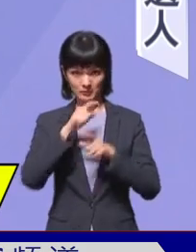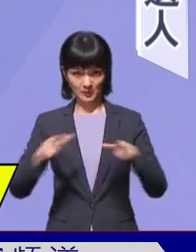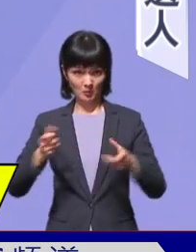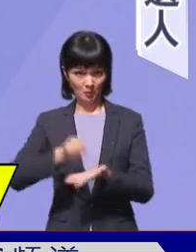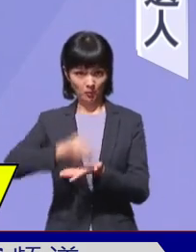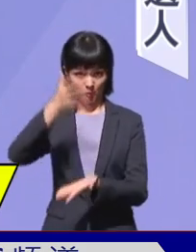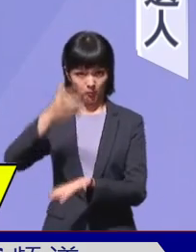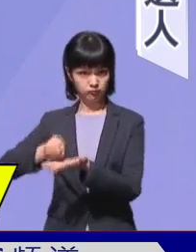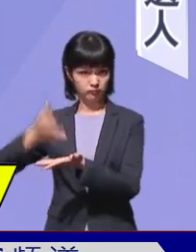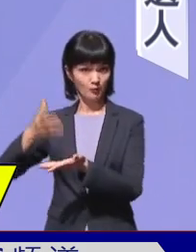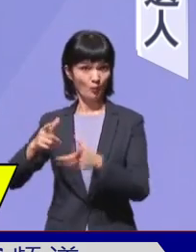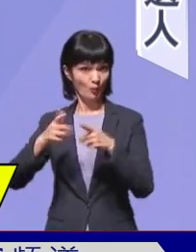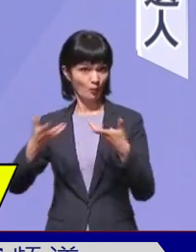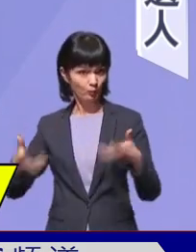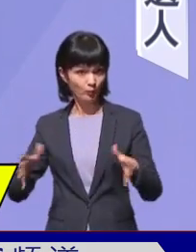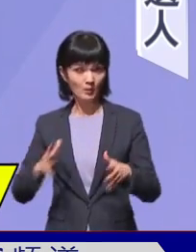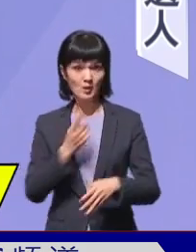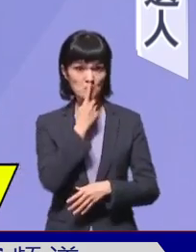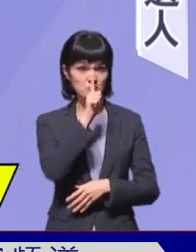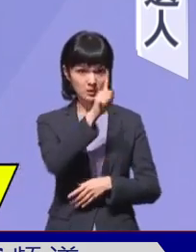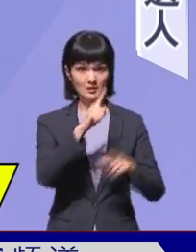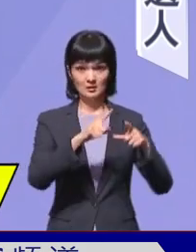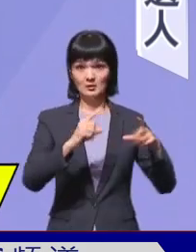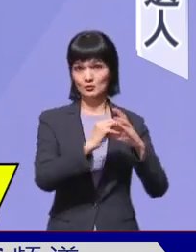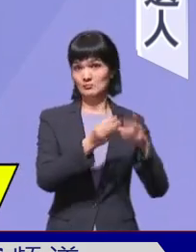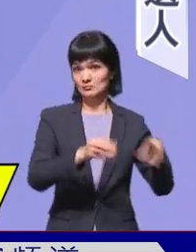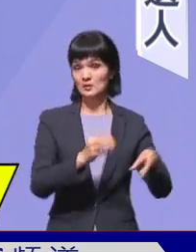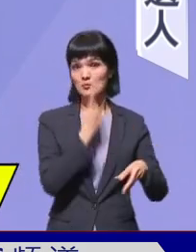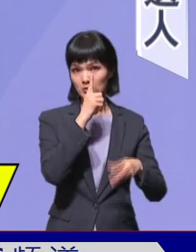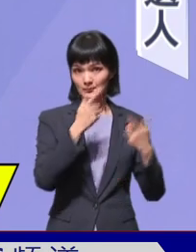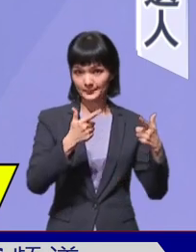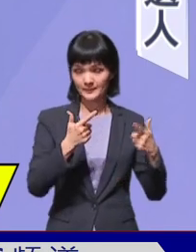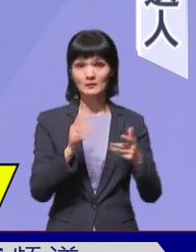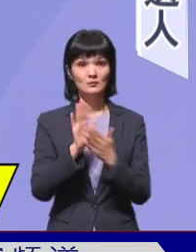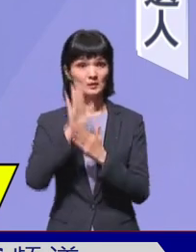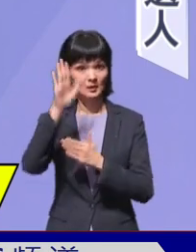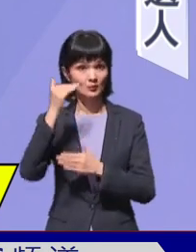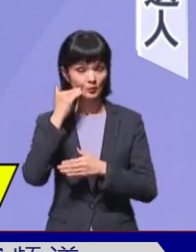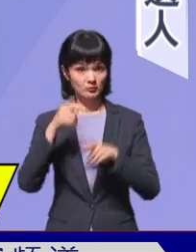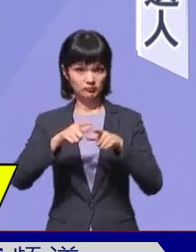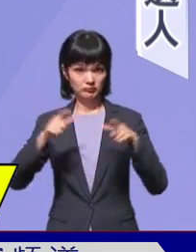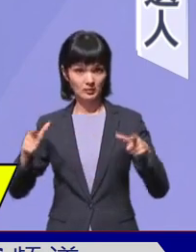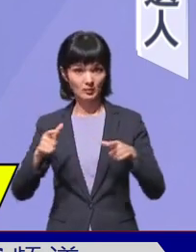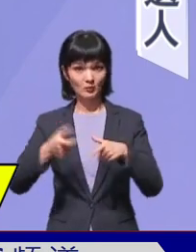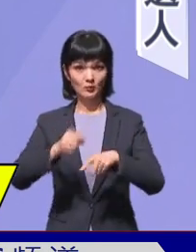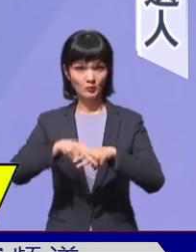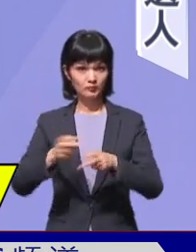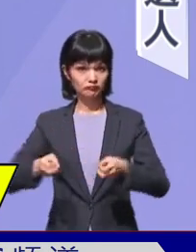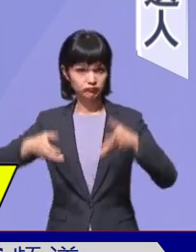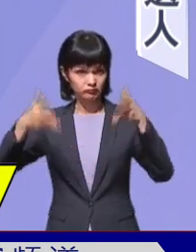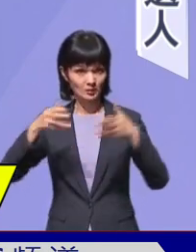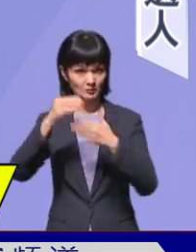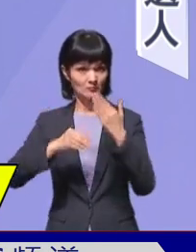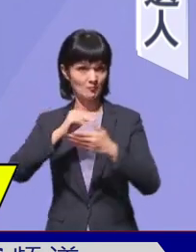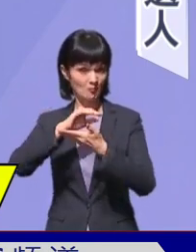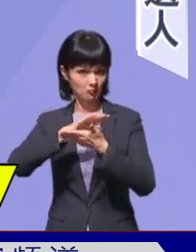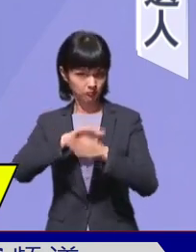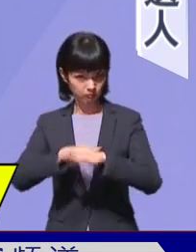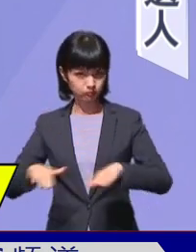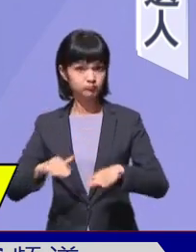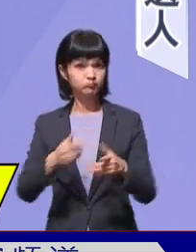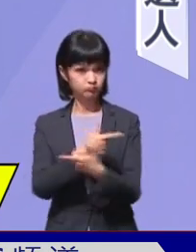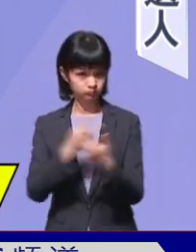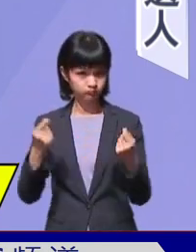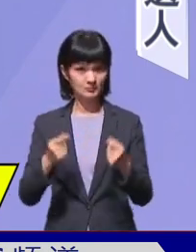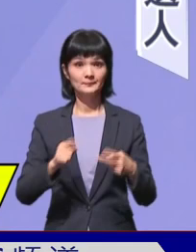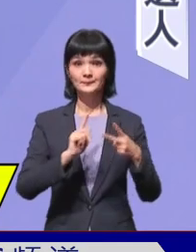多，绝对不是只有大巨蛋，未来我们对于大型公共建筑物相关的安全标准要一致。第